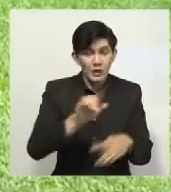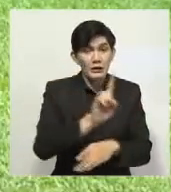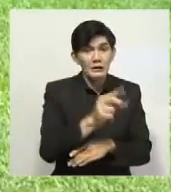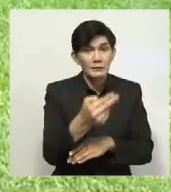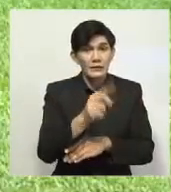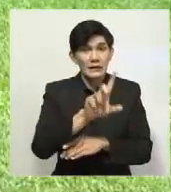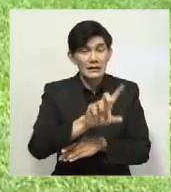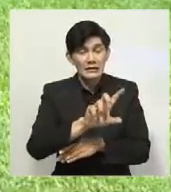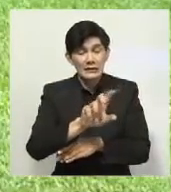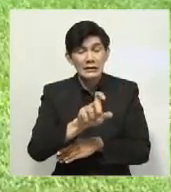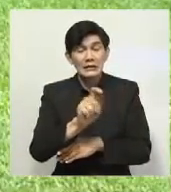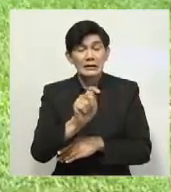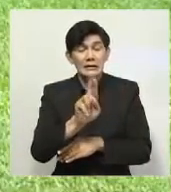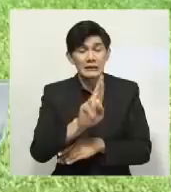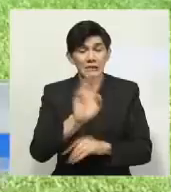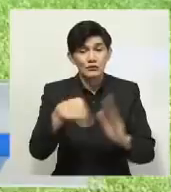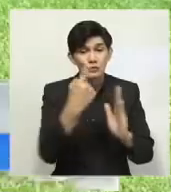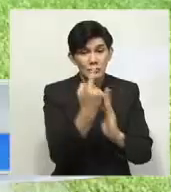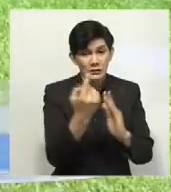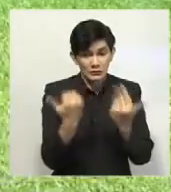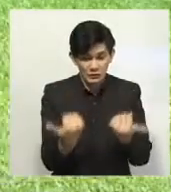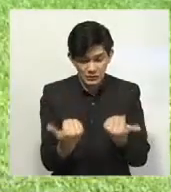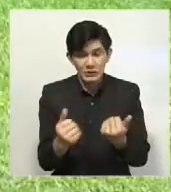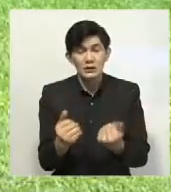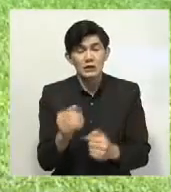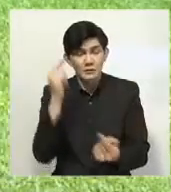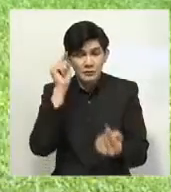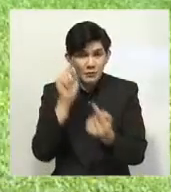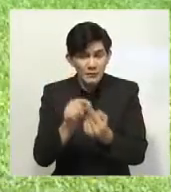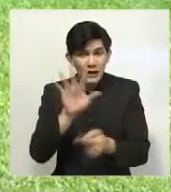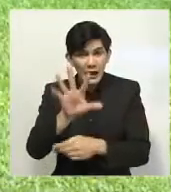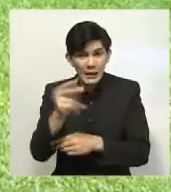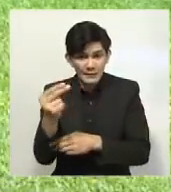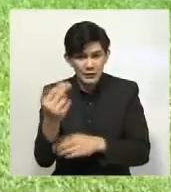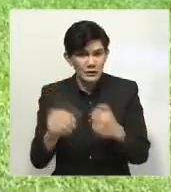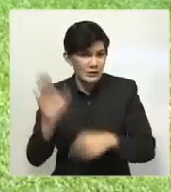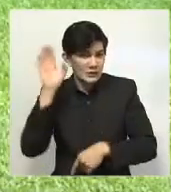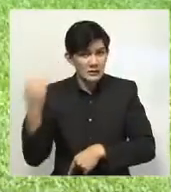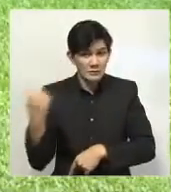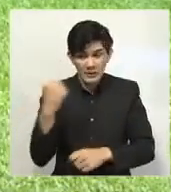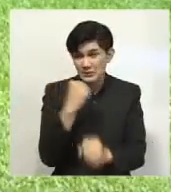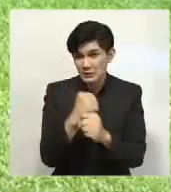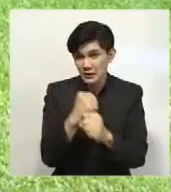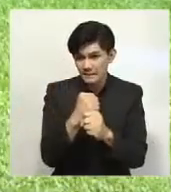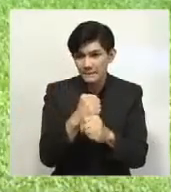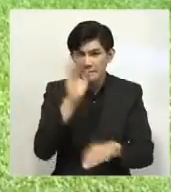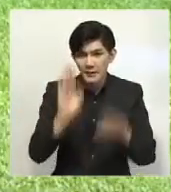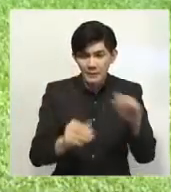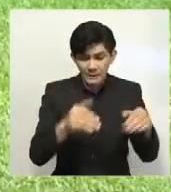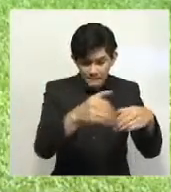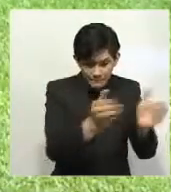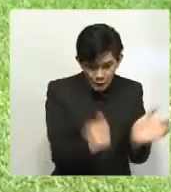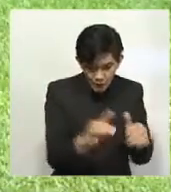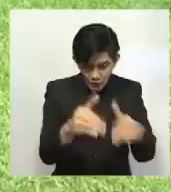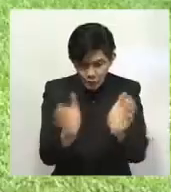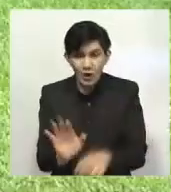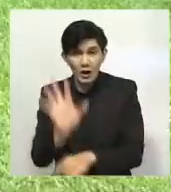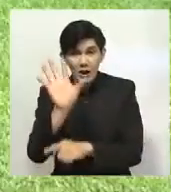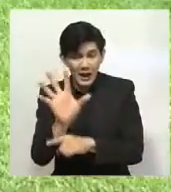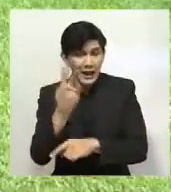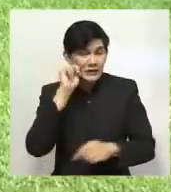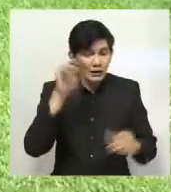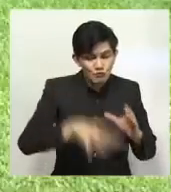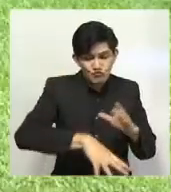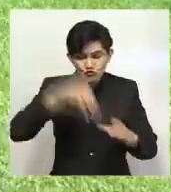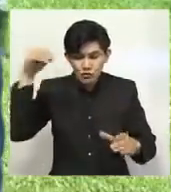ได้ 50,000 ลิตรต่อชั่วโมงแต่วันนี้เราเห็นปริมาณน้ำแล้วเรามั่นใจแล้วครับเราอย่างน้อยเรา5บ่อนี้เราก็สามารถดูดน้ำ